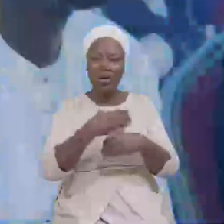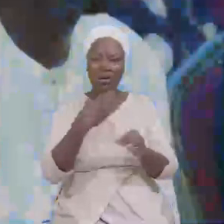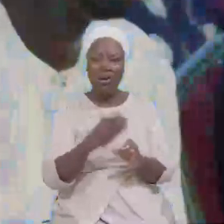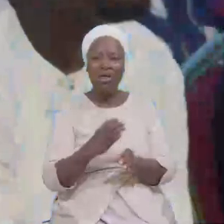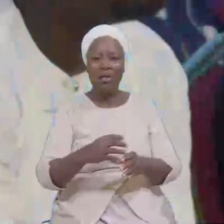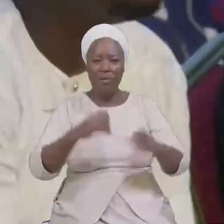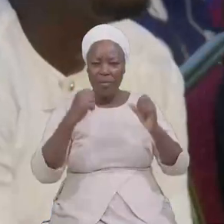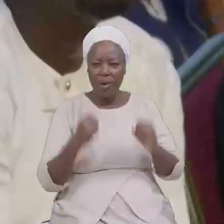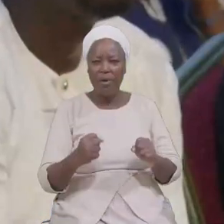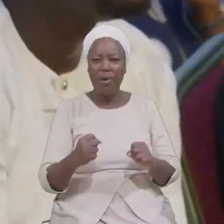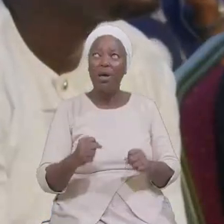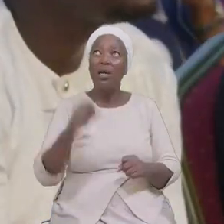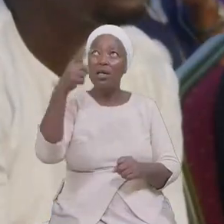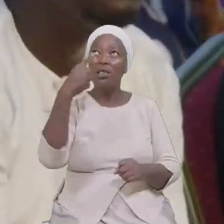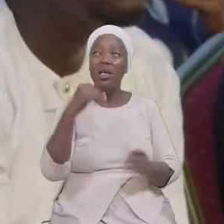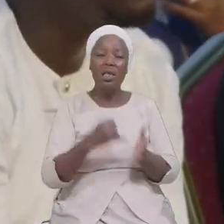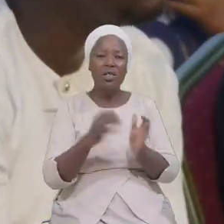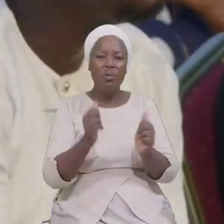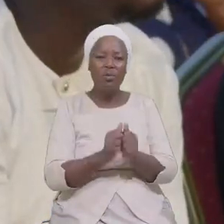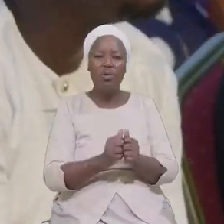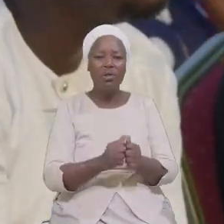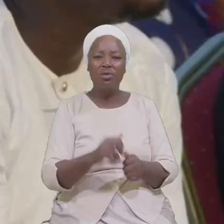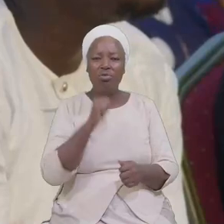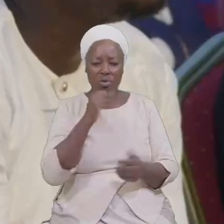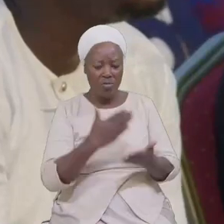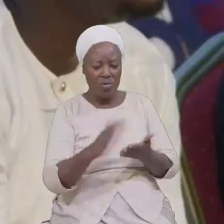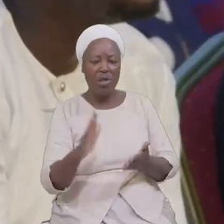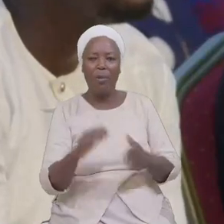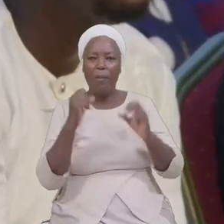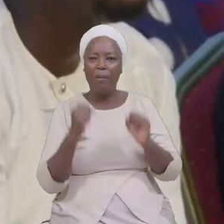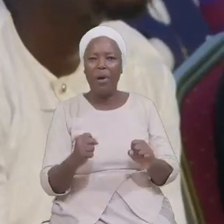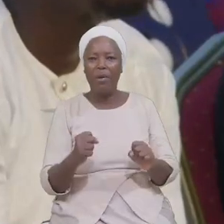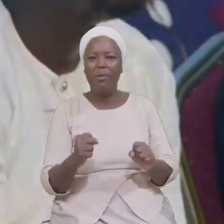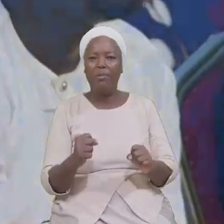créatrice. Il le dit avec une puissance irrésistible.